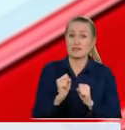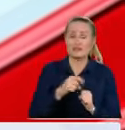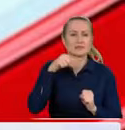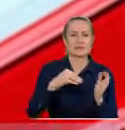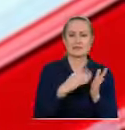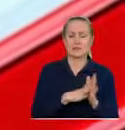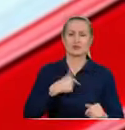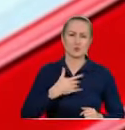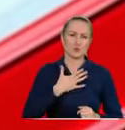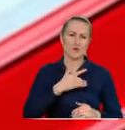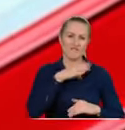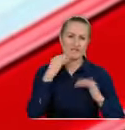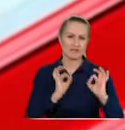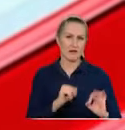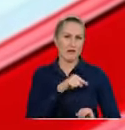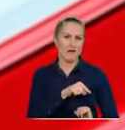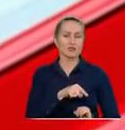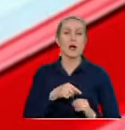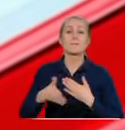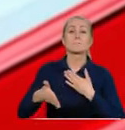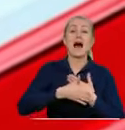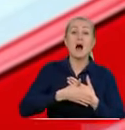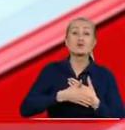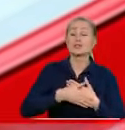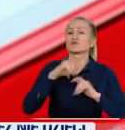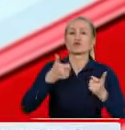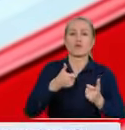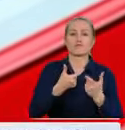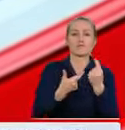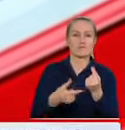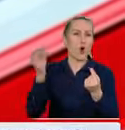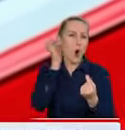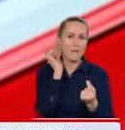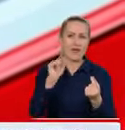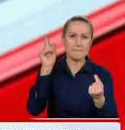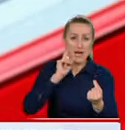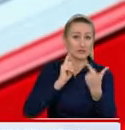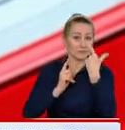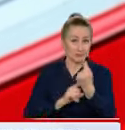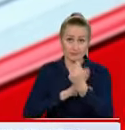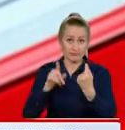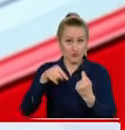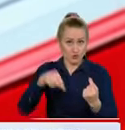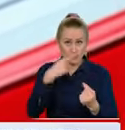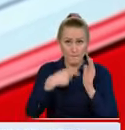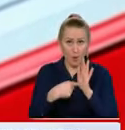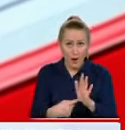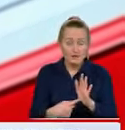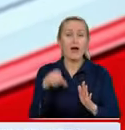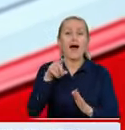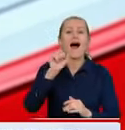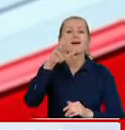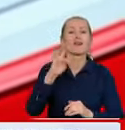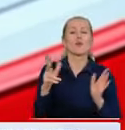najmniej wystarczający. Małżeństwo jest związkiem kobiety i mężczyzny, co bardzo mocno warto podkreślić, bo to jest artykuł 18. Również